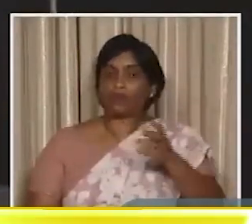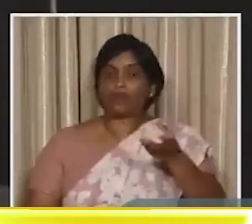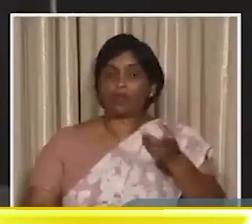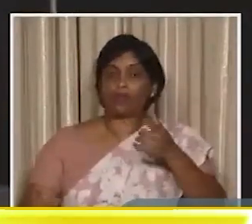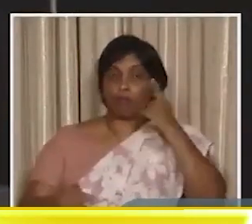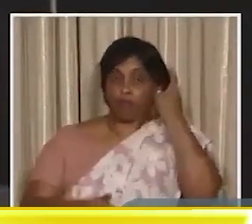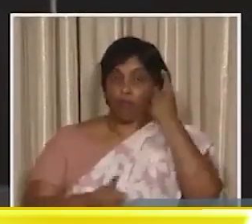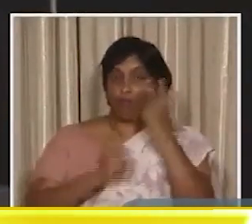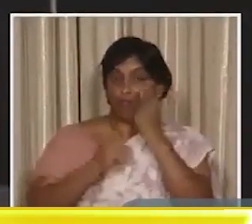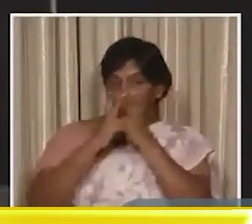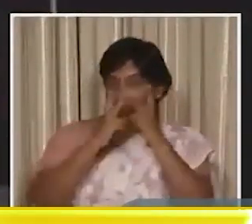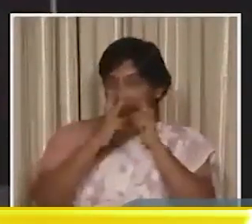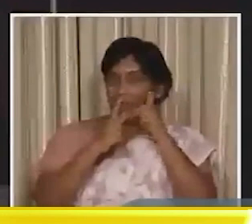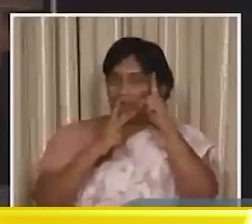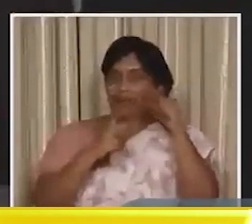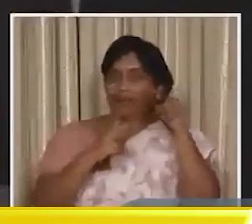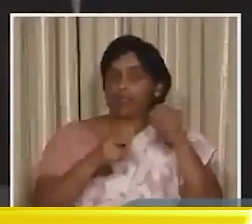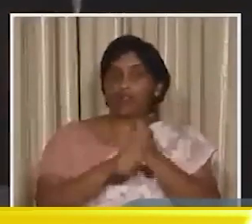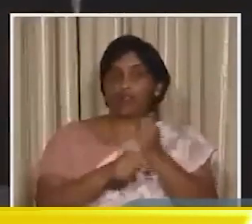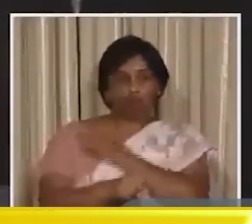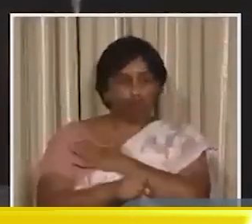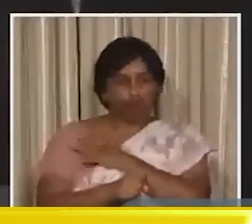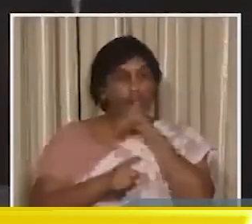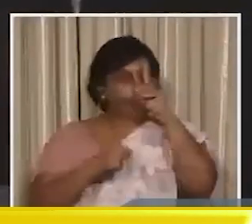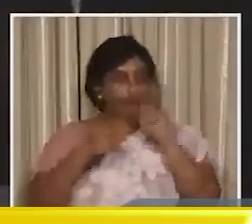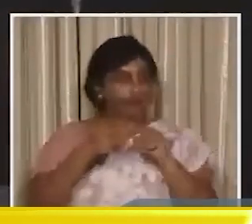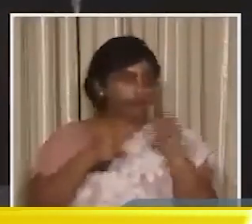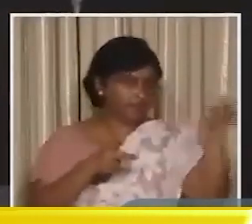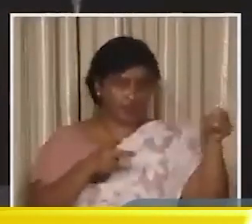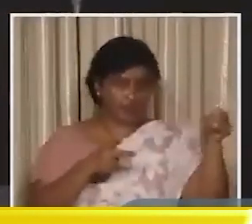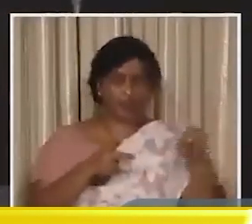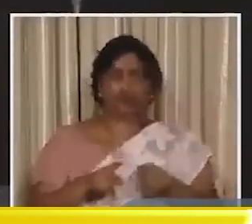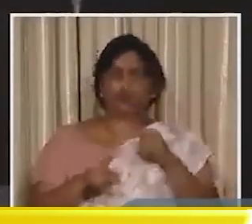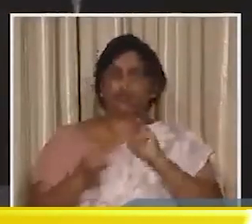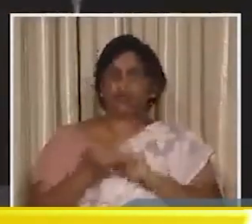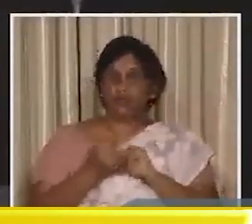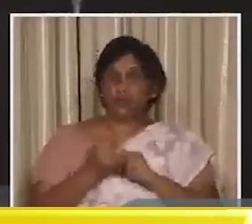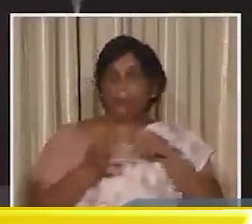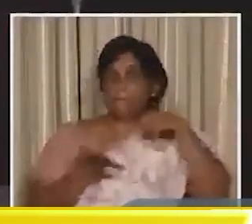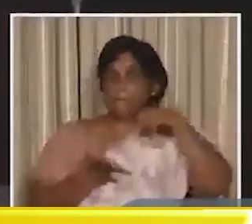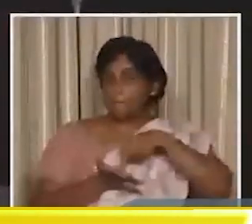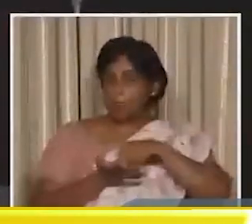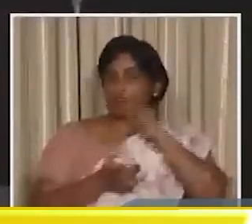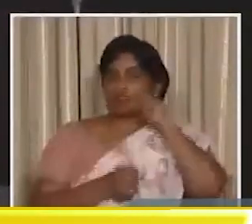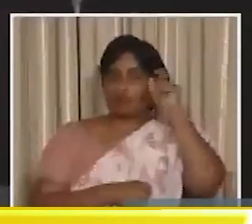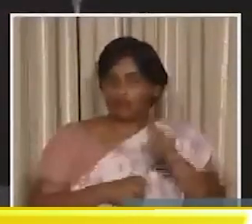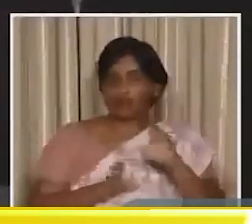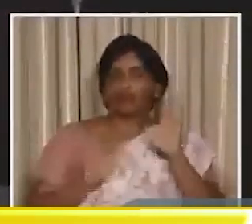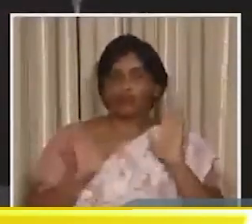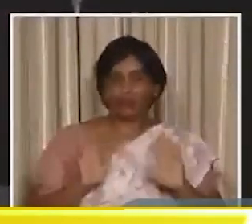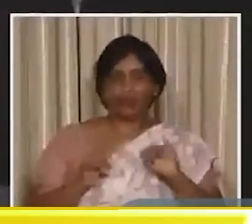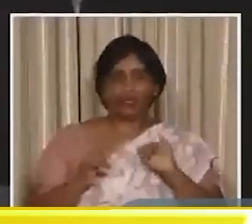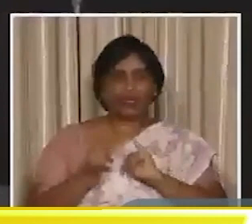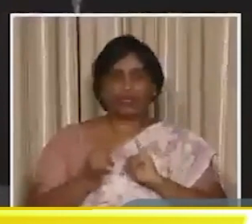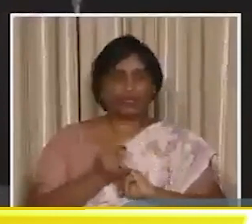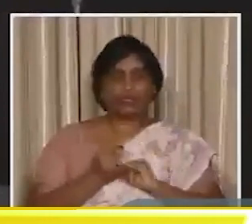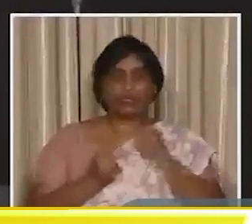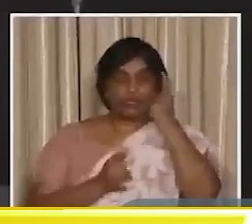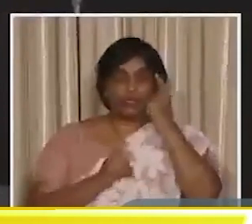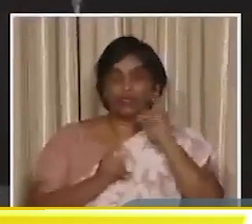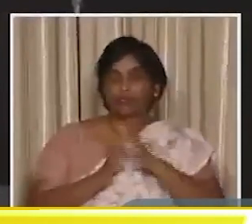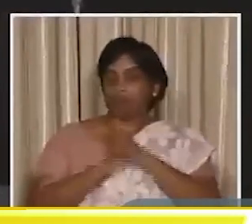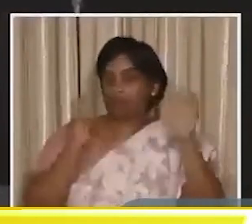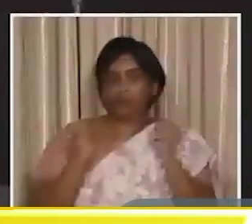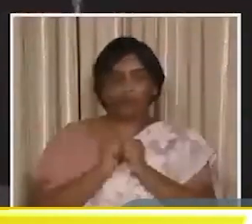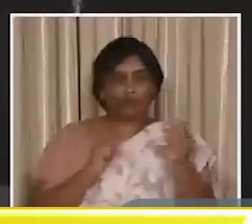ගෝඨාභය එක්කෙනෙක් මෙයා සලේ කියන්නේ මැද පෙළ මිනිහෙක් පමණයි සලේට බෑ උත්තර ලොකු වැඩක් කරන්න මෙයා ඊට පස්සේ